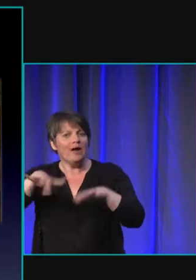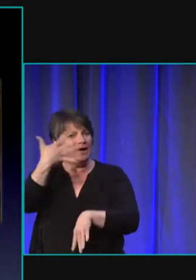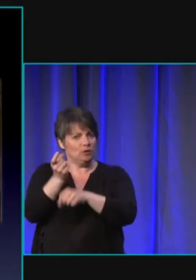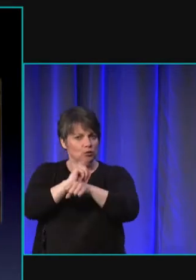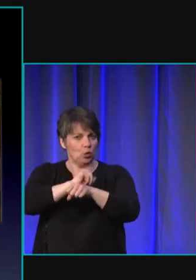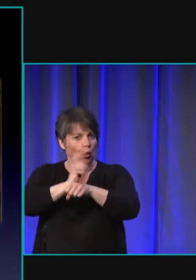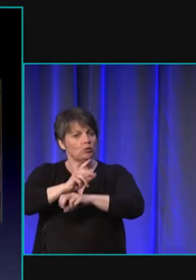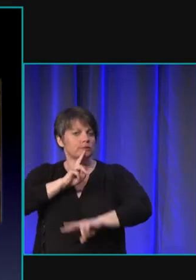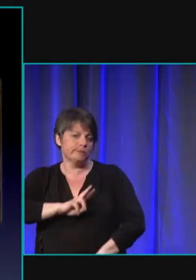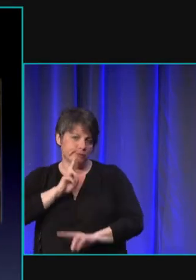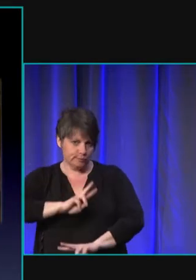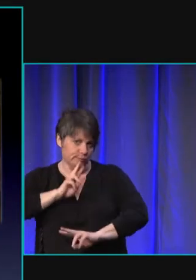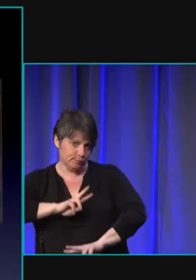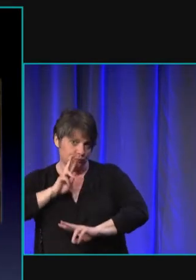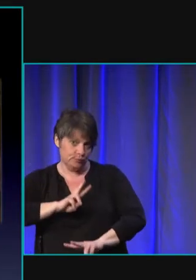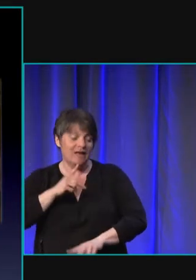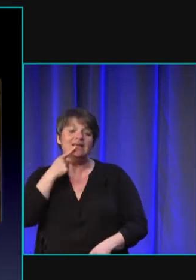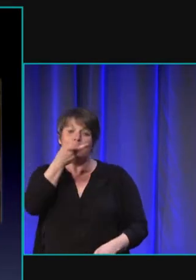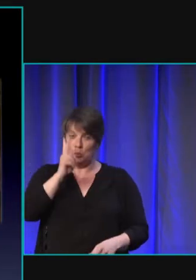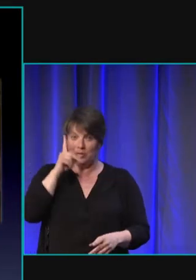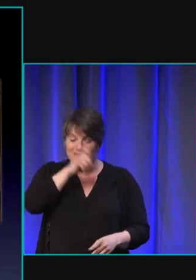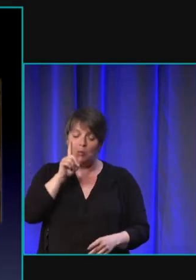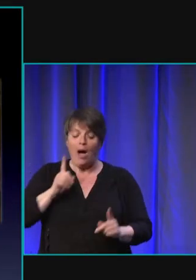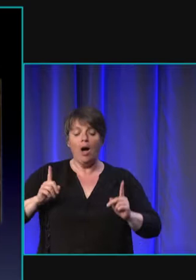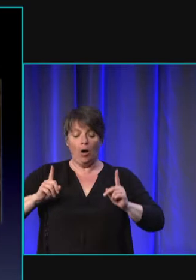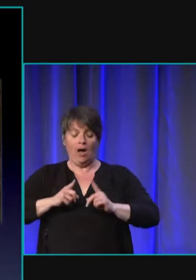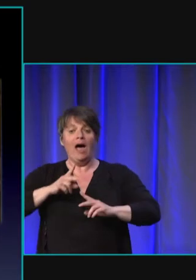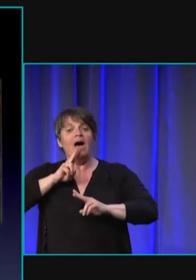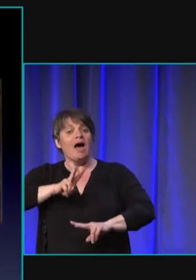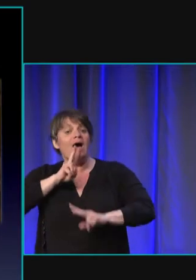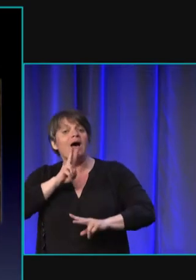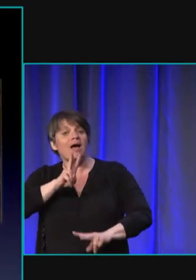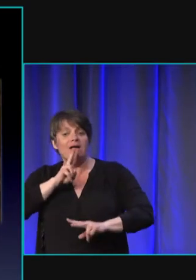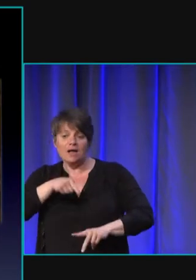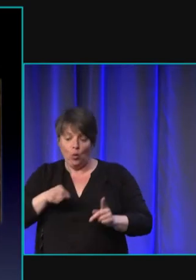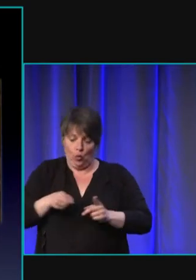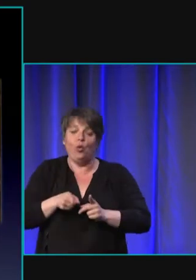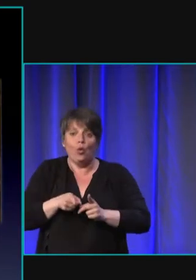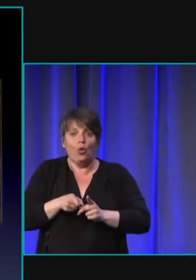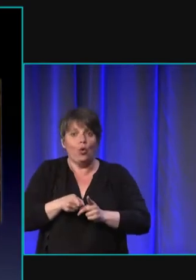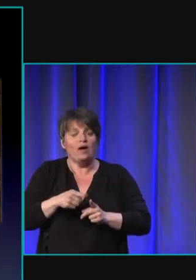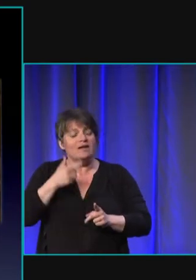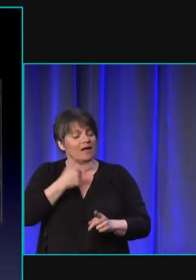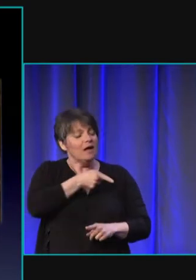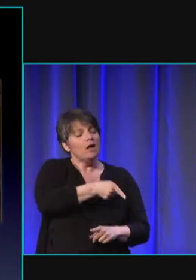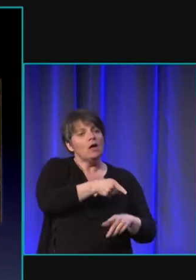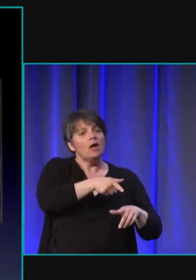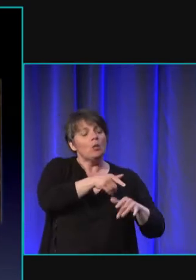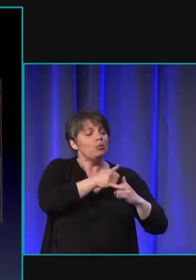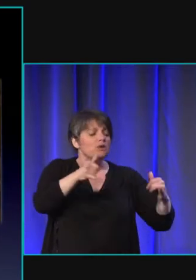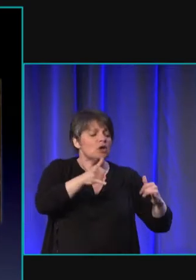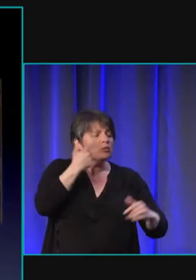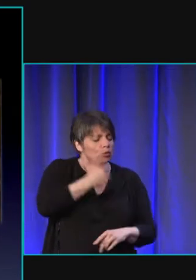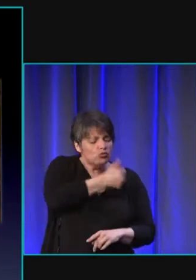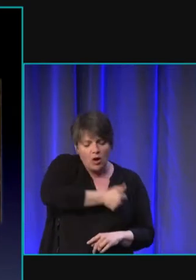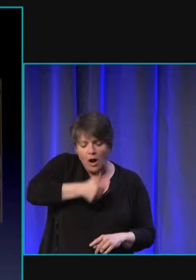les sprints. Donc c'est une série qui est encore plus difficile. Là, vous avez la puissance moyenne qui est produite au cours de chaque sprint. Et donc, encore